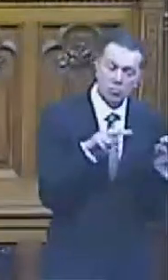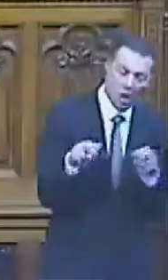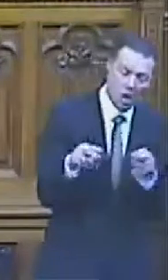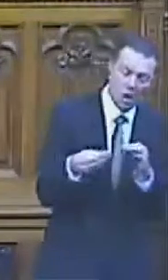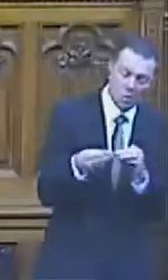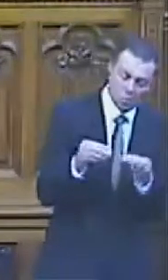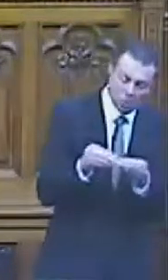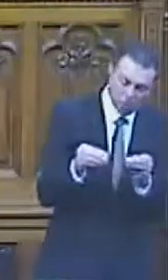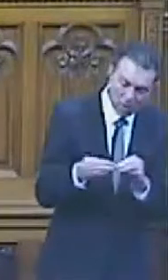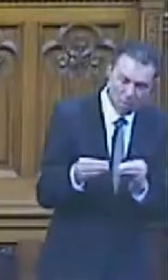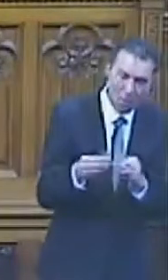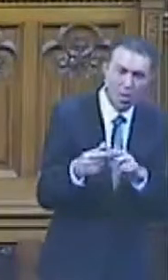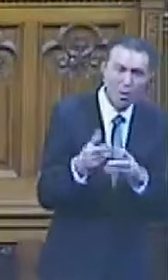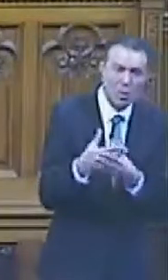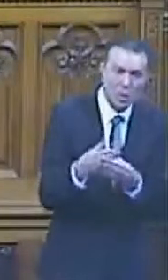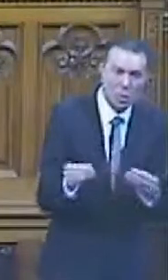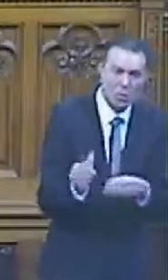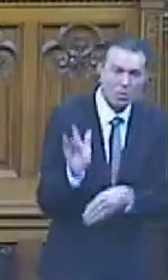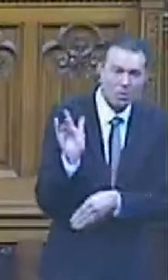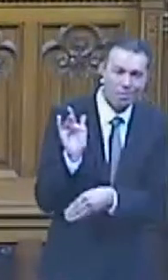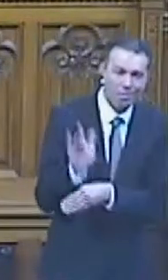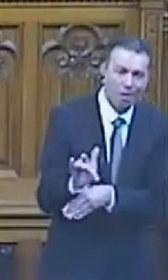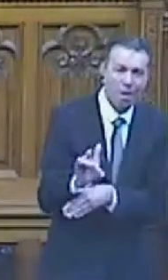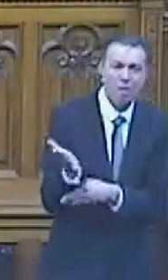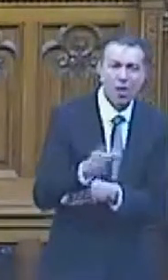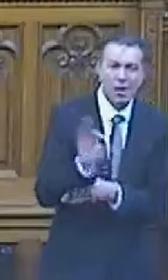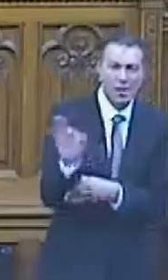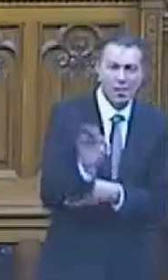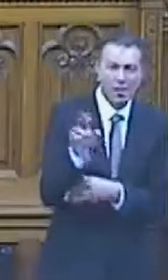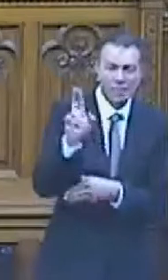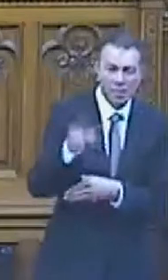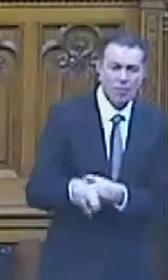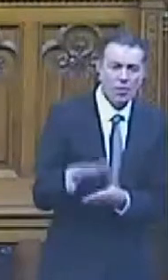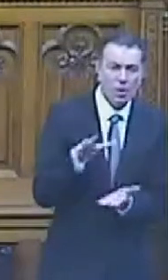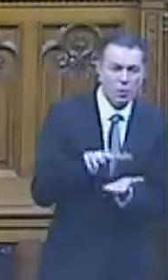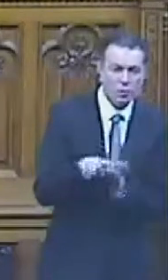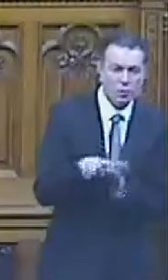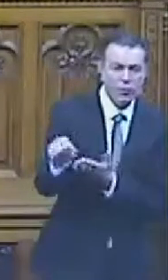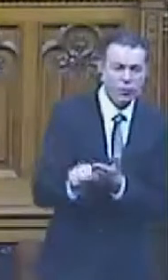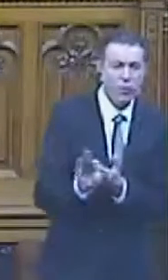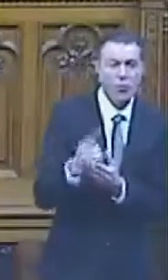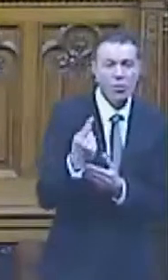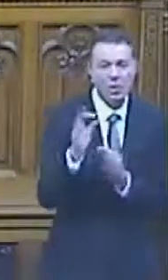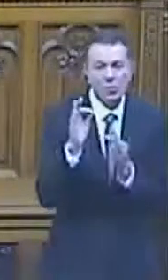und zu lösen und gegen die Bettelmafia in Wien vorzugehen. Das würde Ihnen gut anstehen und